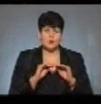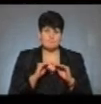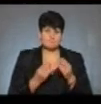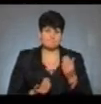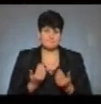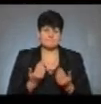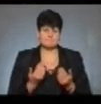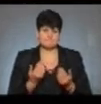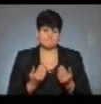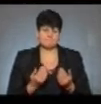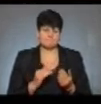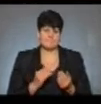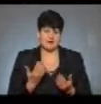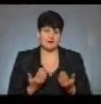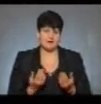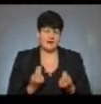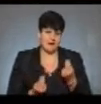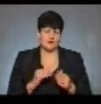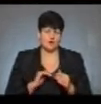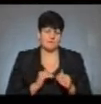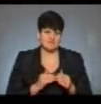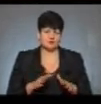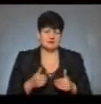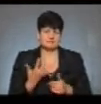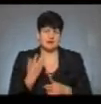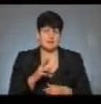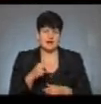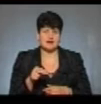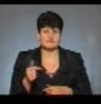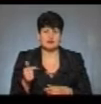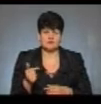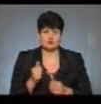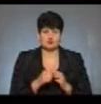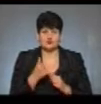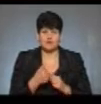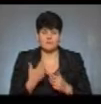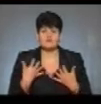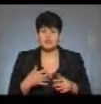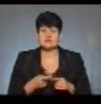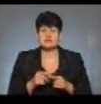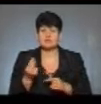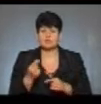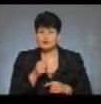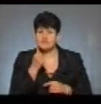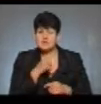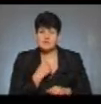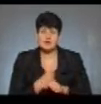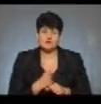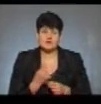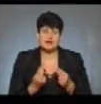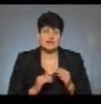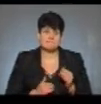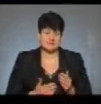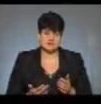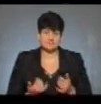держбюджет від 5 до 9 мільярдів гривень щороку. Тобто ми втрачали ці гроші через те, що в тіні працював гральний